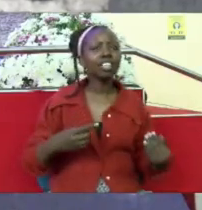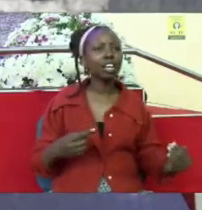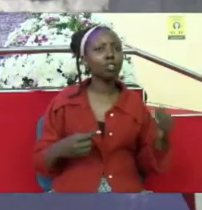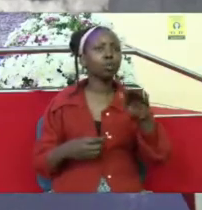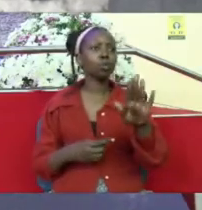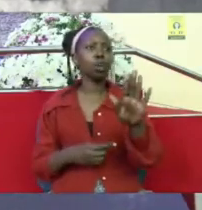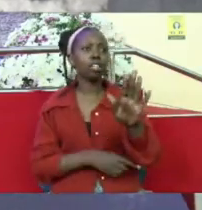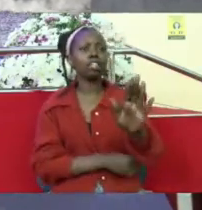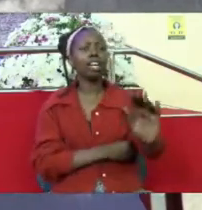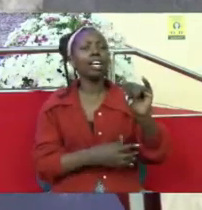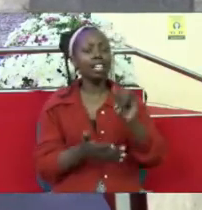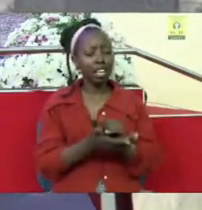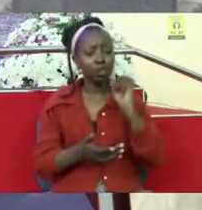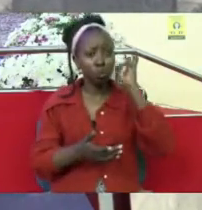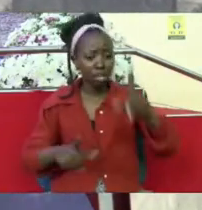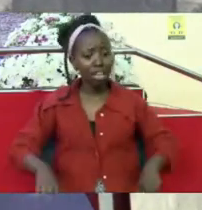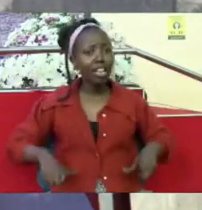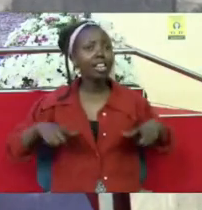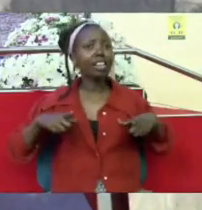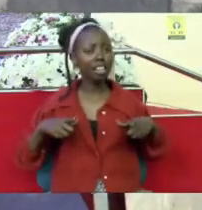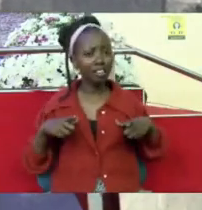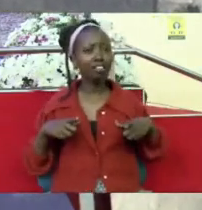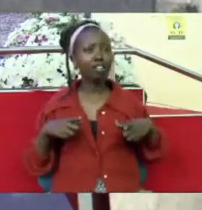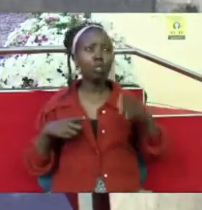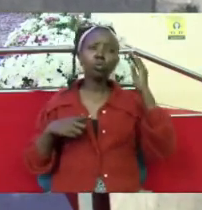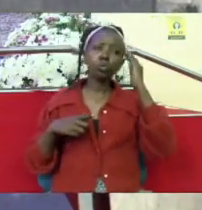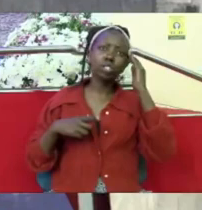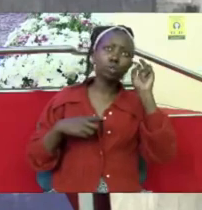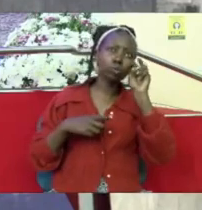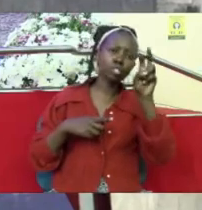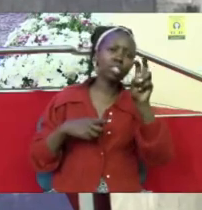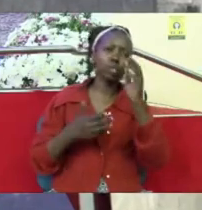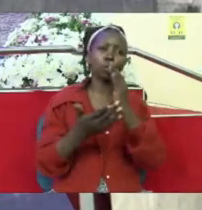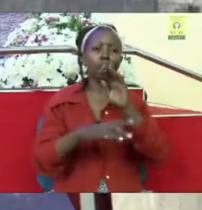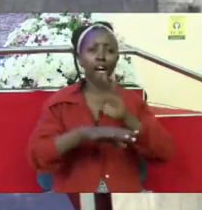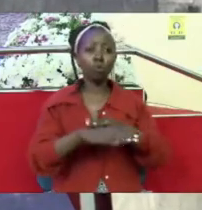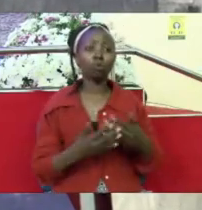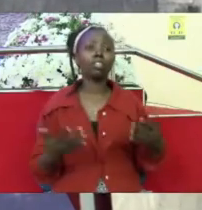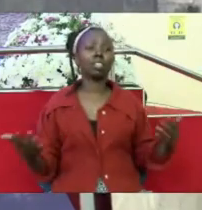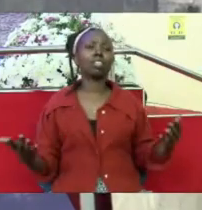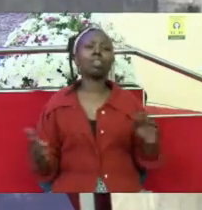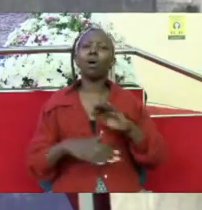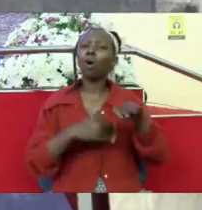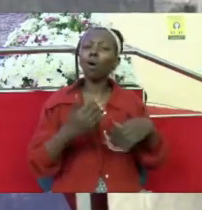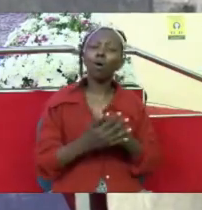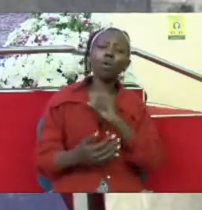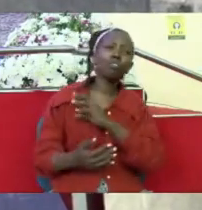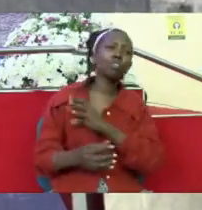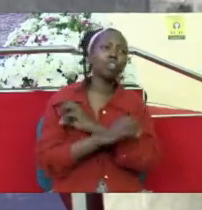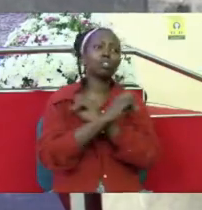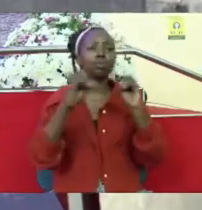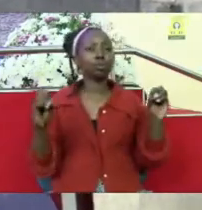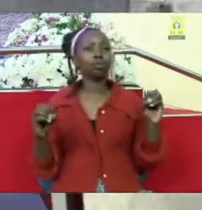will see. Ya kwamba huyu mtoto ataona. Certain days. Na ataona siku zijazo. Because he lives. Na kwa sababu Mungu anaishi. All fear is gone. Hakuna uoga tena.